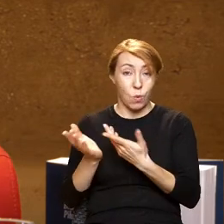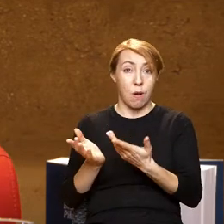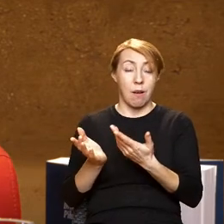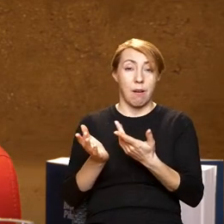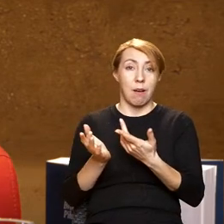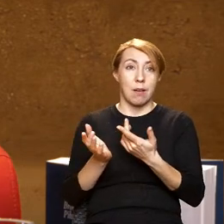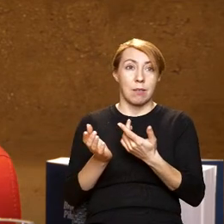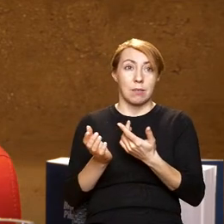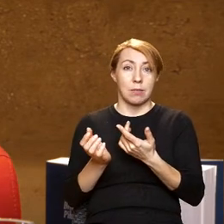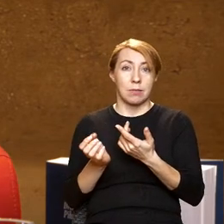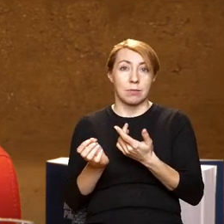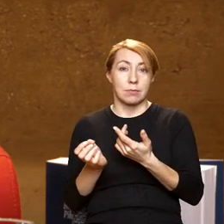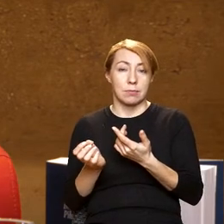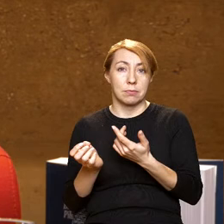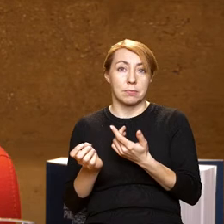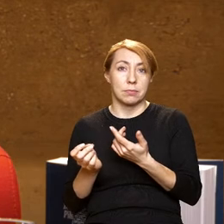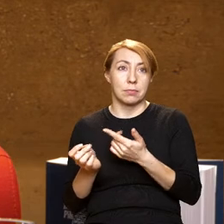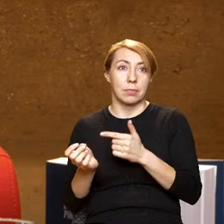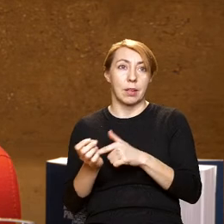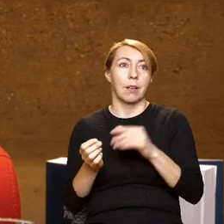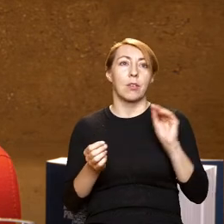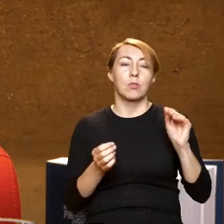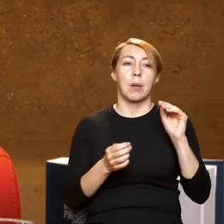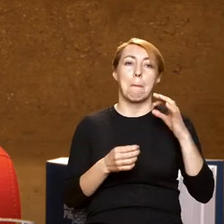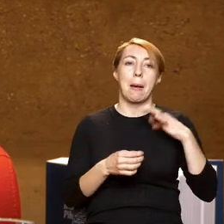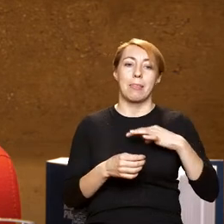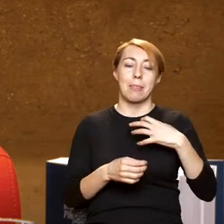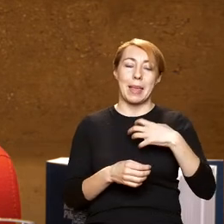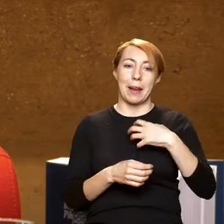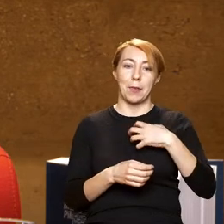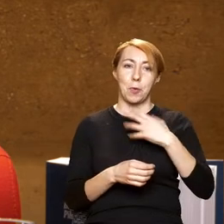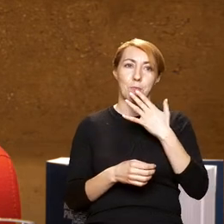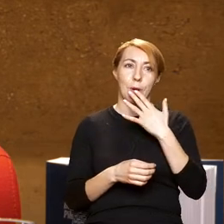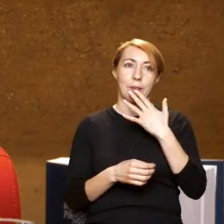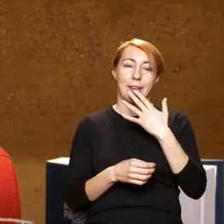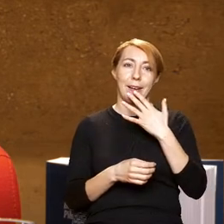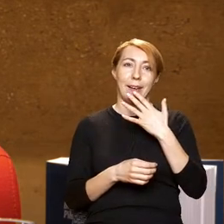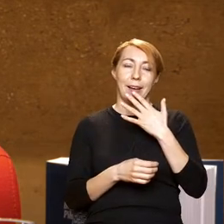tutaj w wypowiedzi pana dyrektora